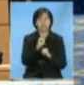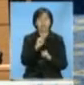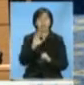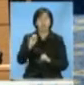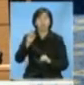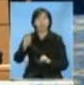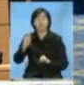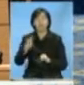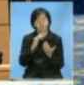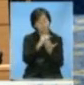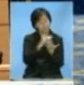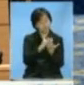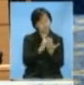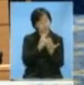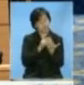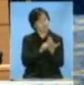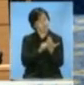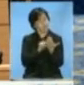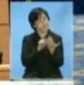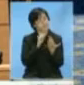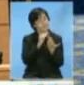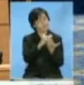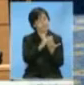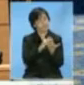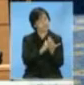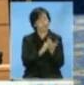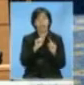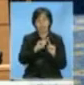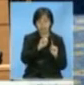2557ที่น่าจับตาดูนะครับคือ1